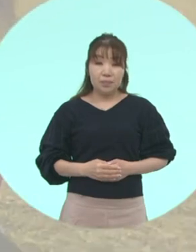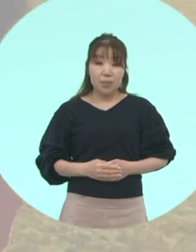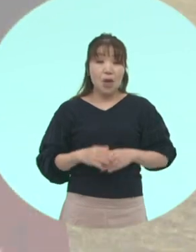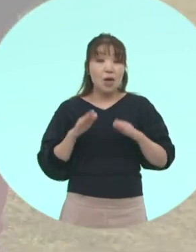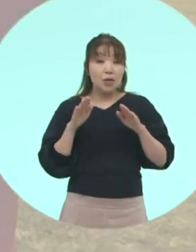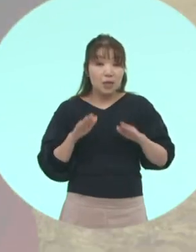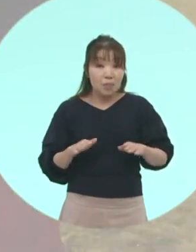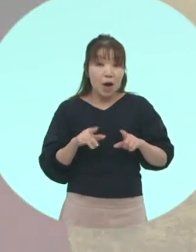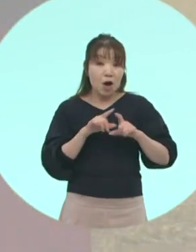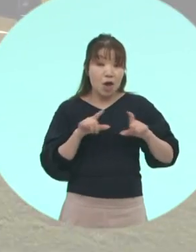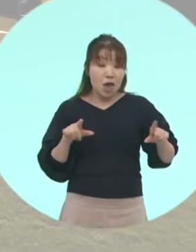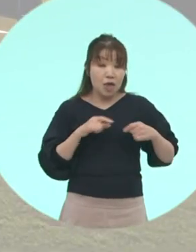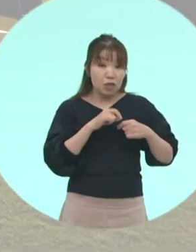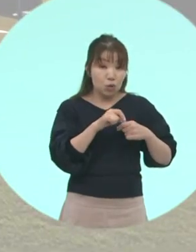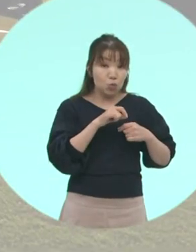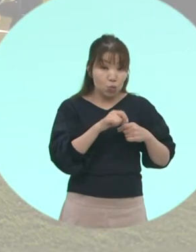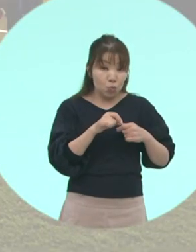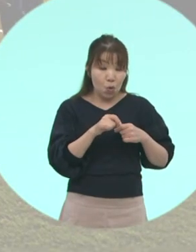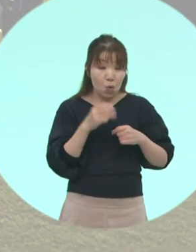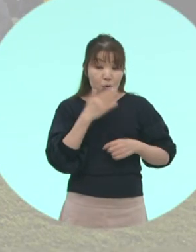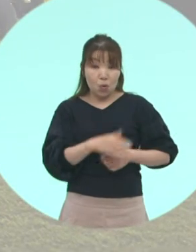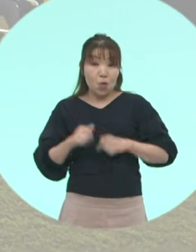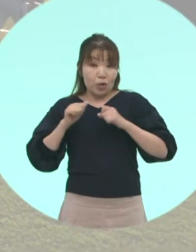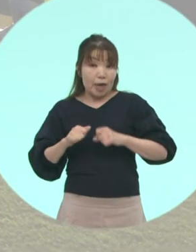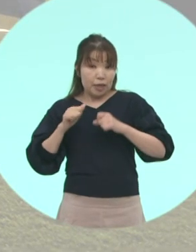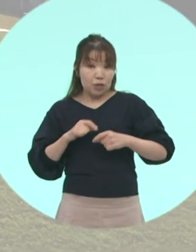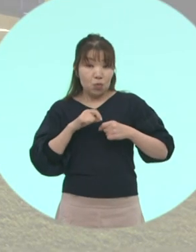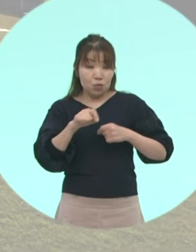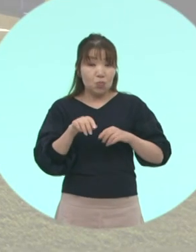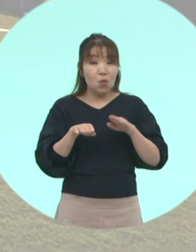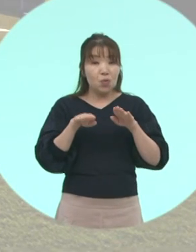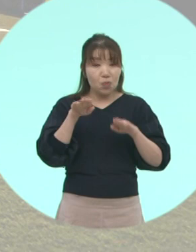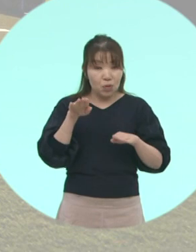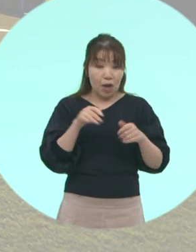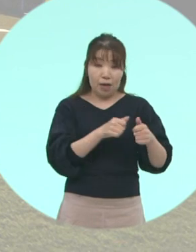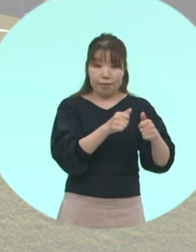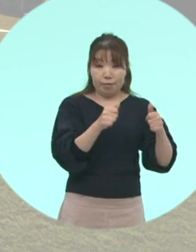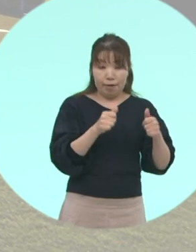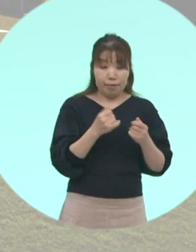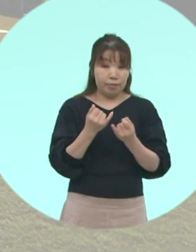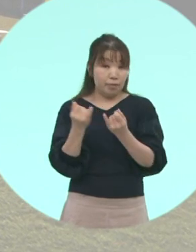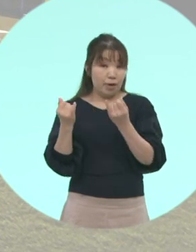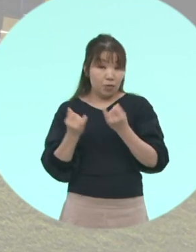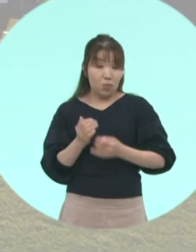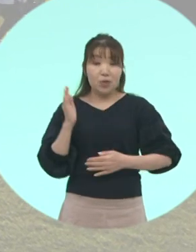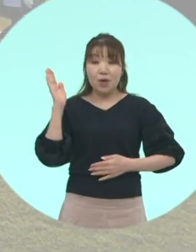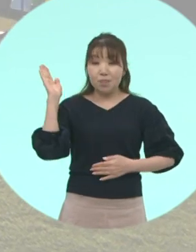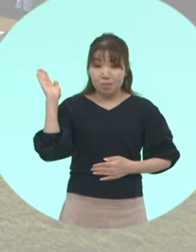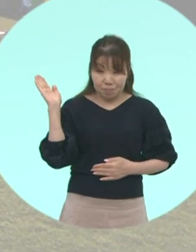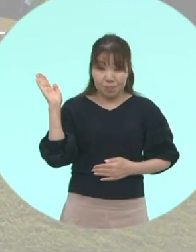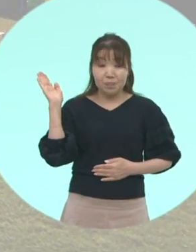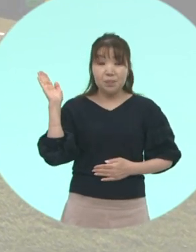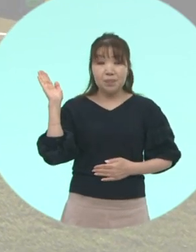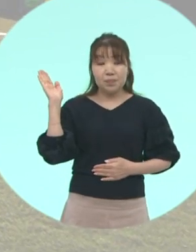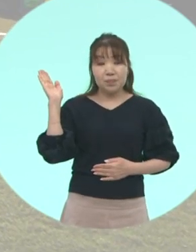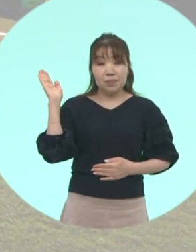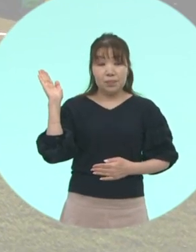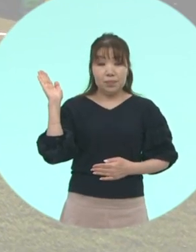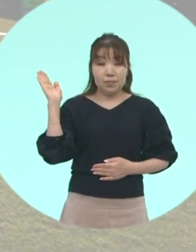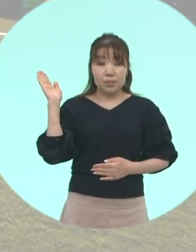現在の平均寿命と健康寿命との差は男性 8.73 年、女